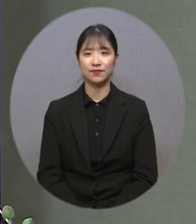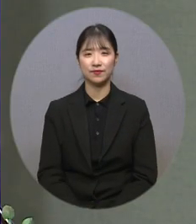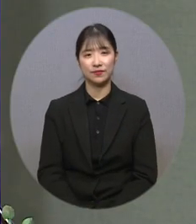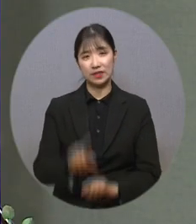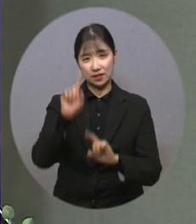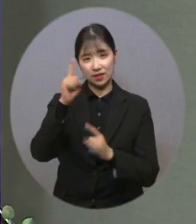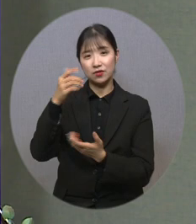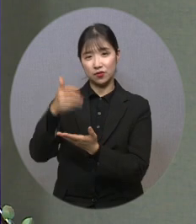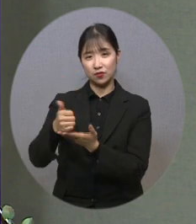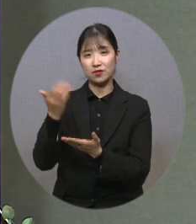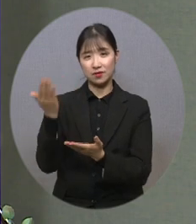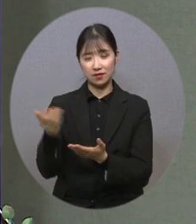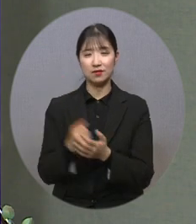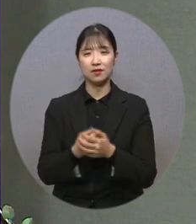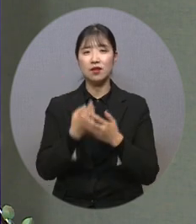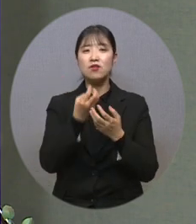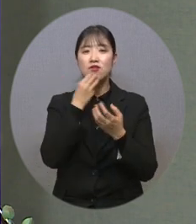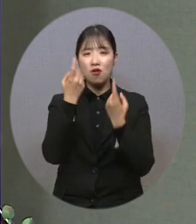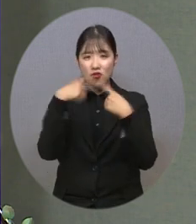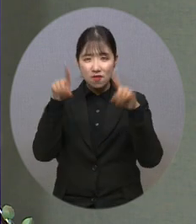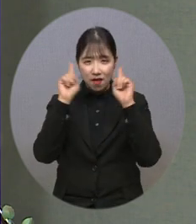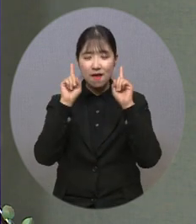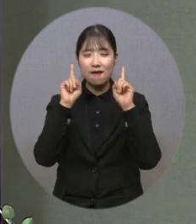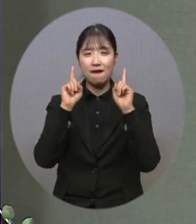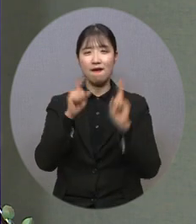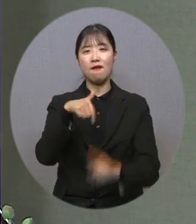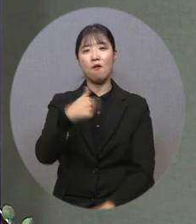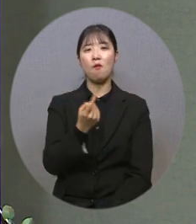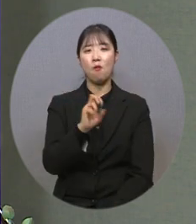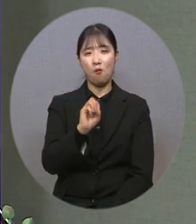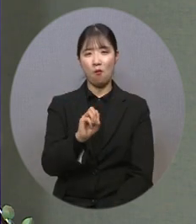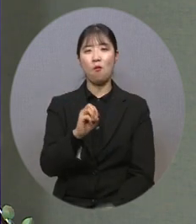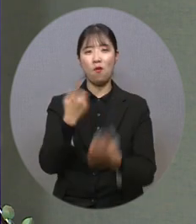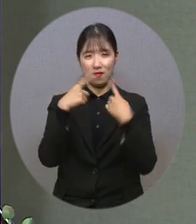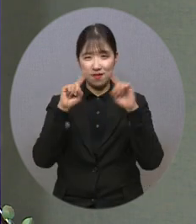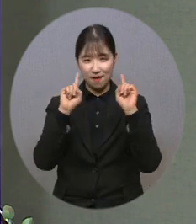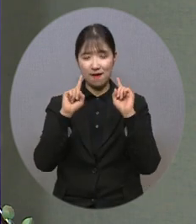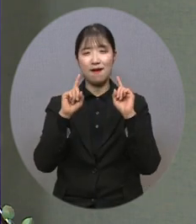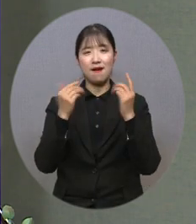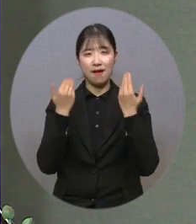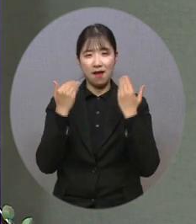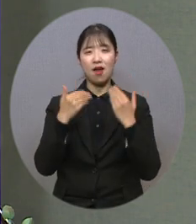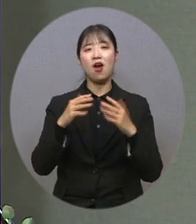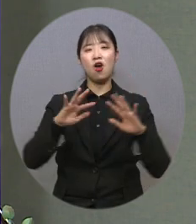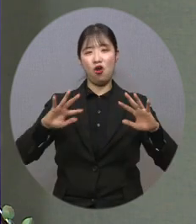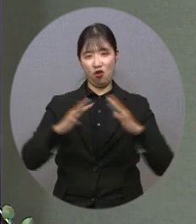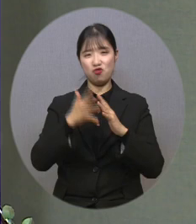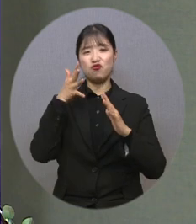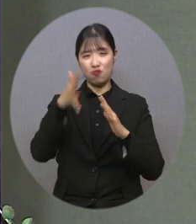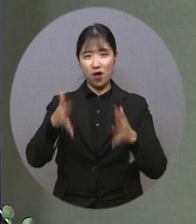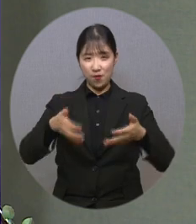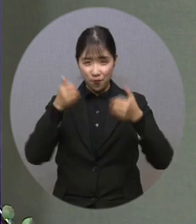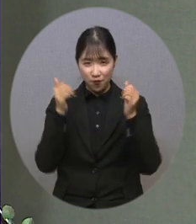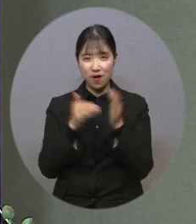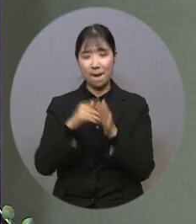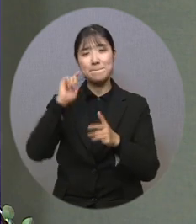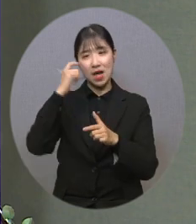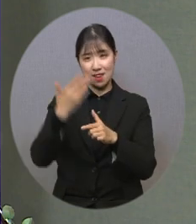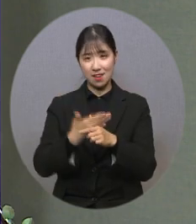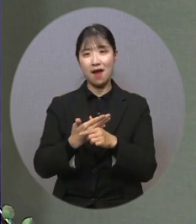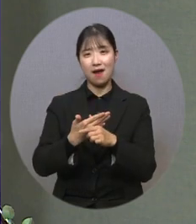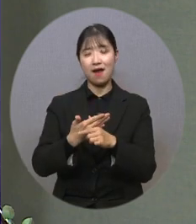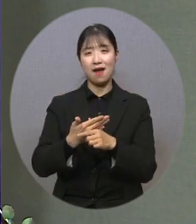이우종 총장님께서는 서울대학교 공과대학 건축과 네, 그렇습니다. 나오셔서 네.